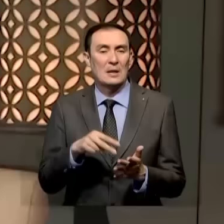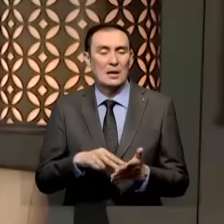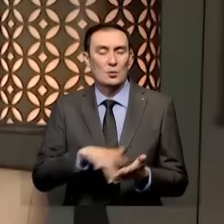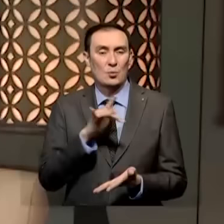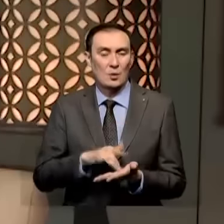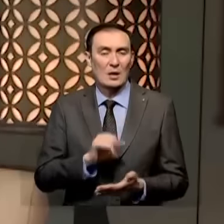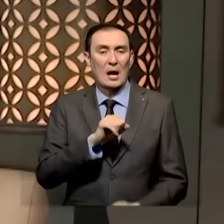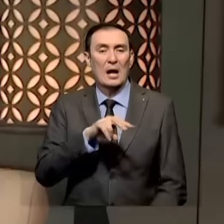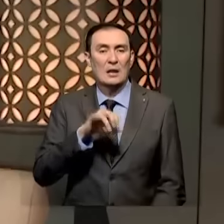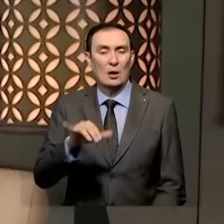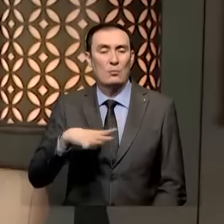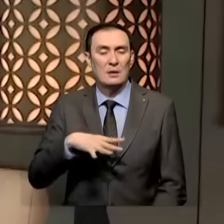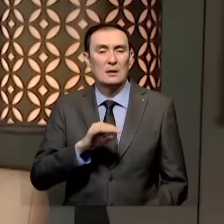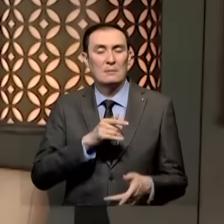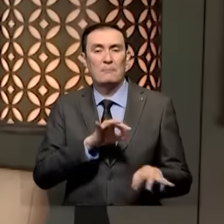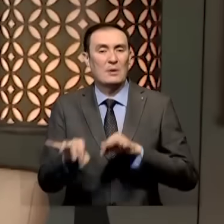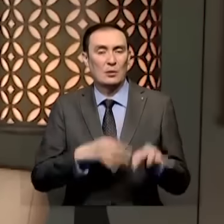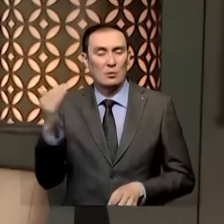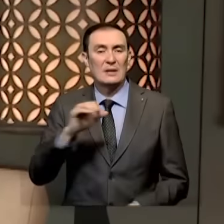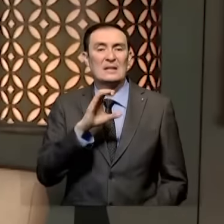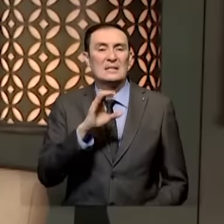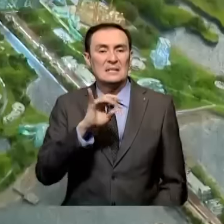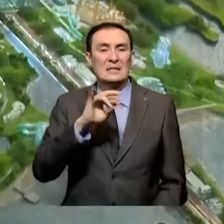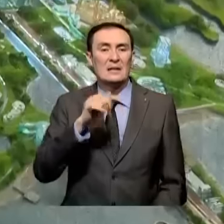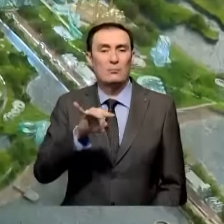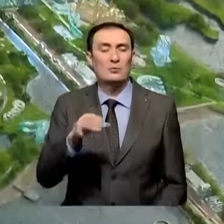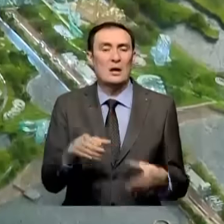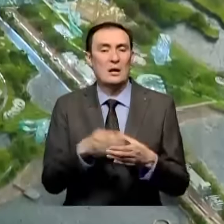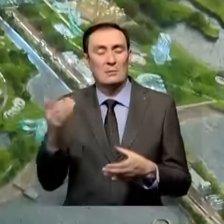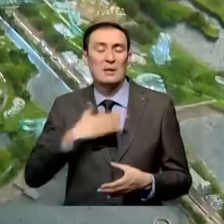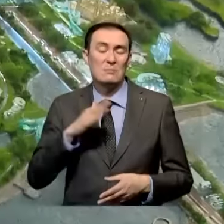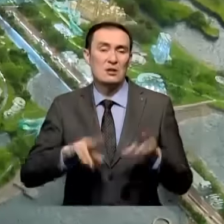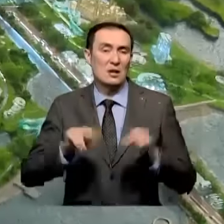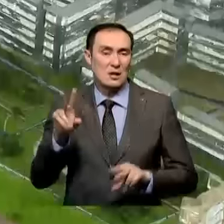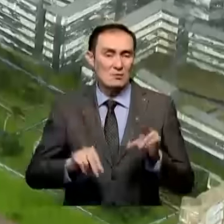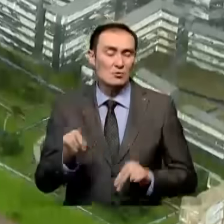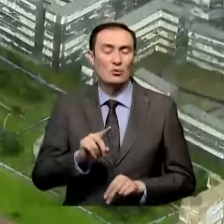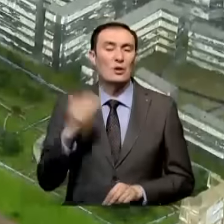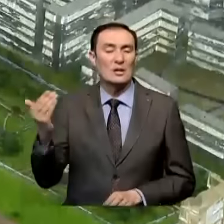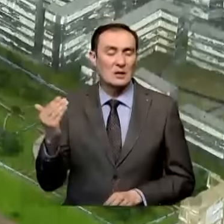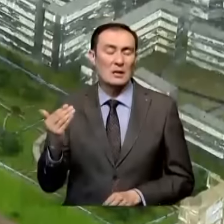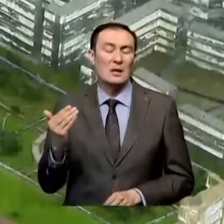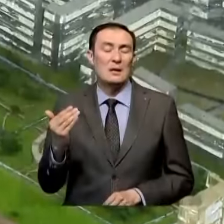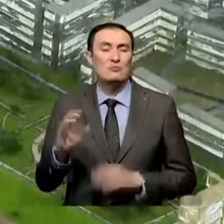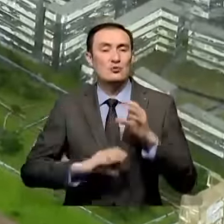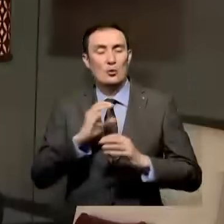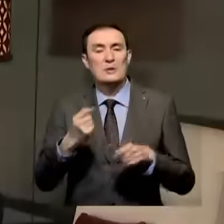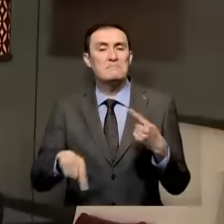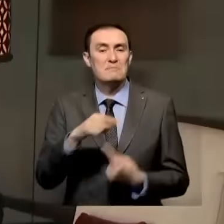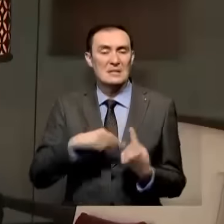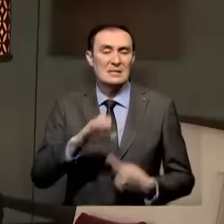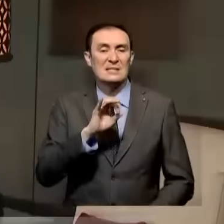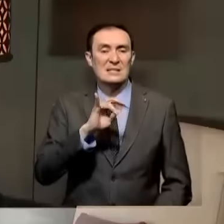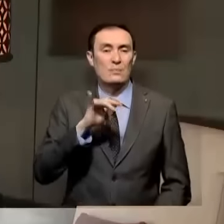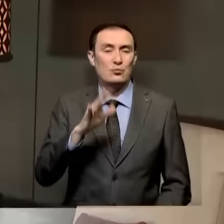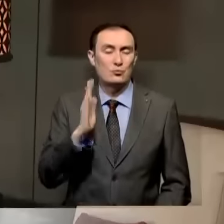города Алатау был разработан сингапурской компанией Surban Adjurong. И мы рассчитываем, что сингапурский и международный бизнес будет